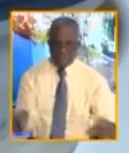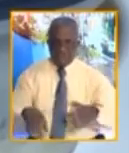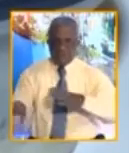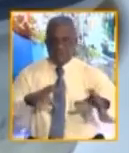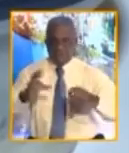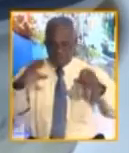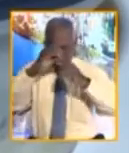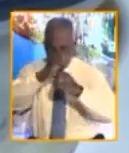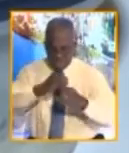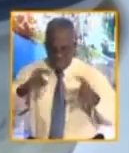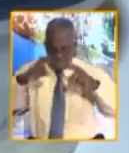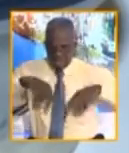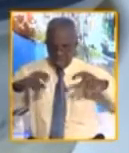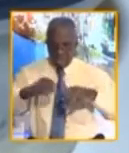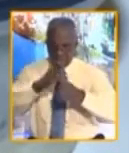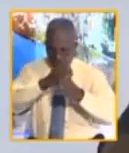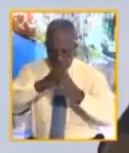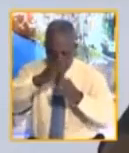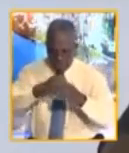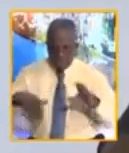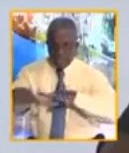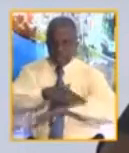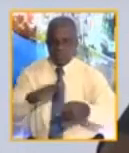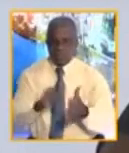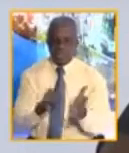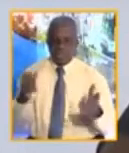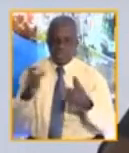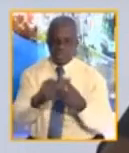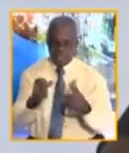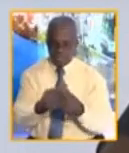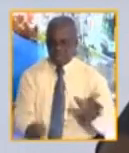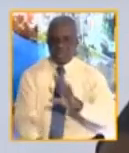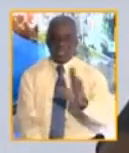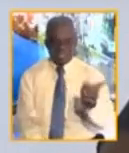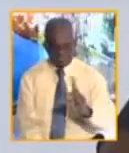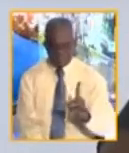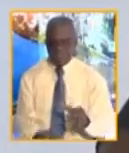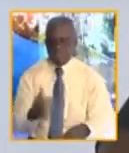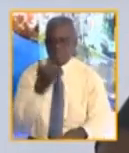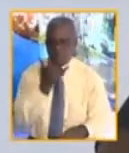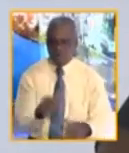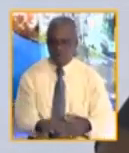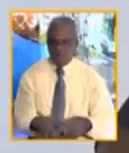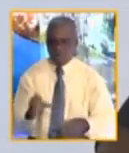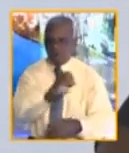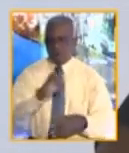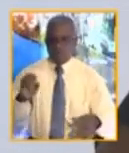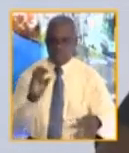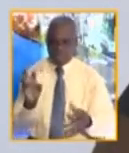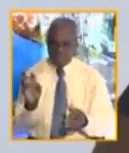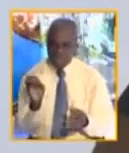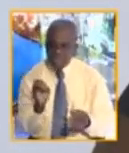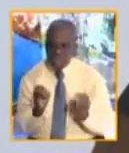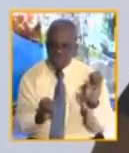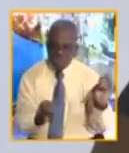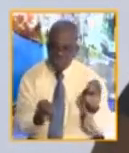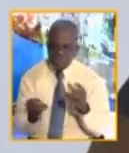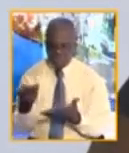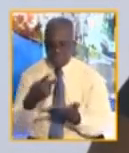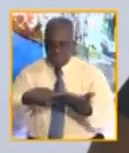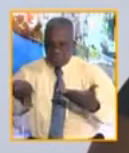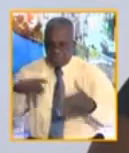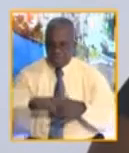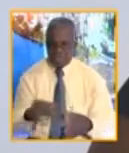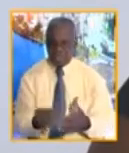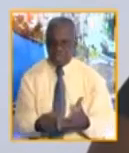aucune présence de riz en plastique en Côte d'Ivoire. Des prélèvements ont été effectués